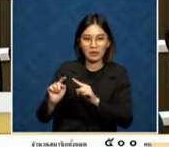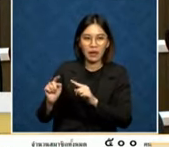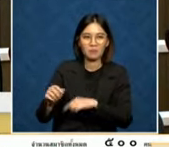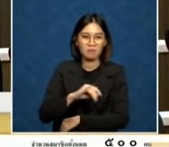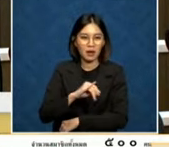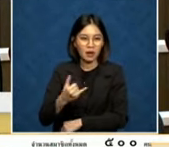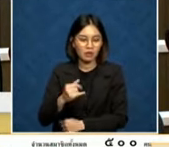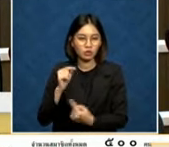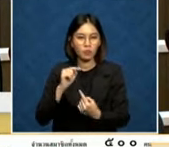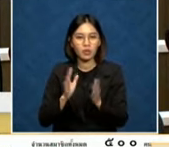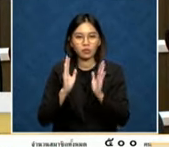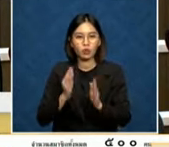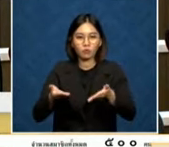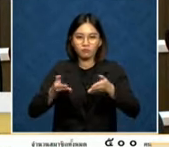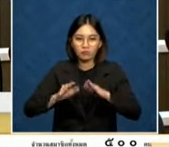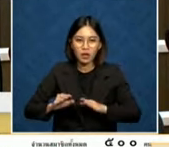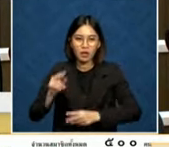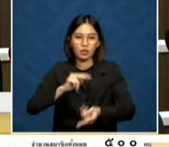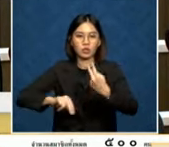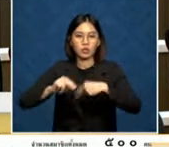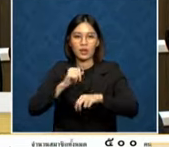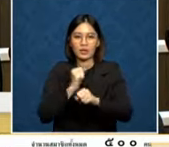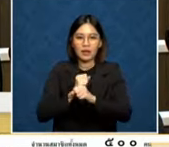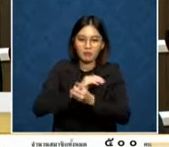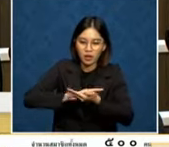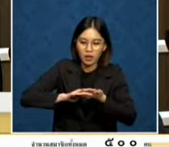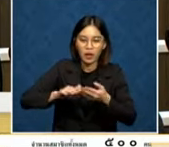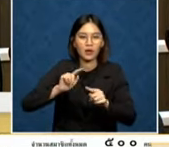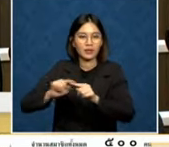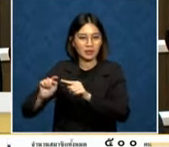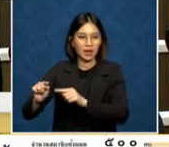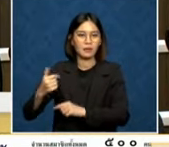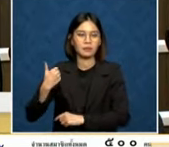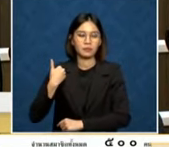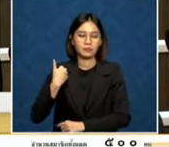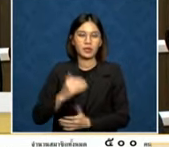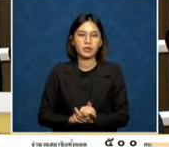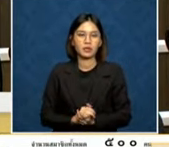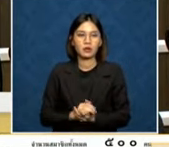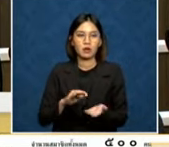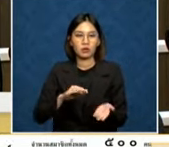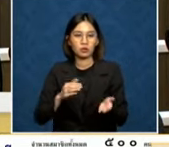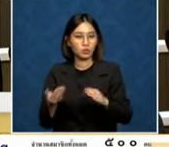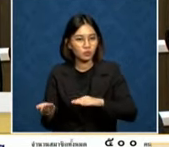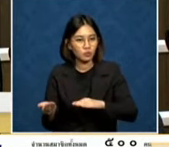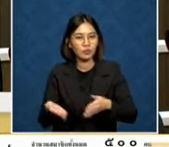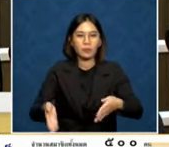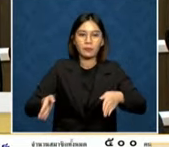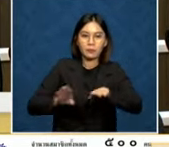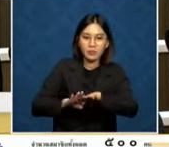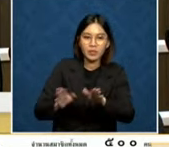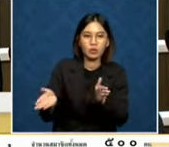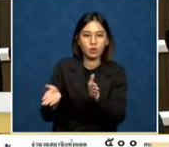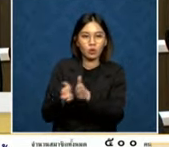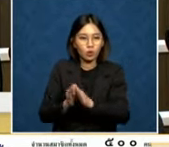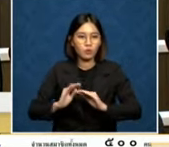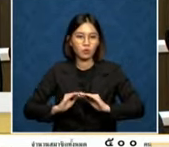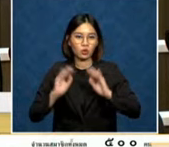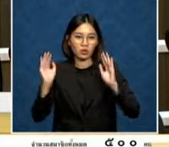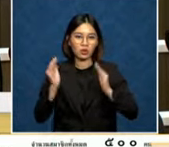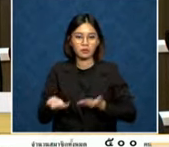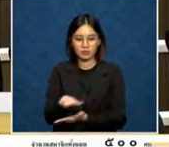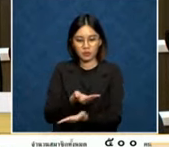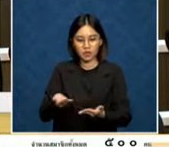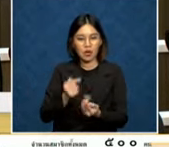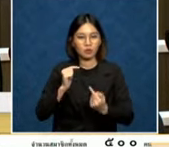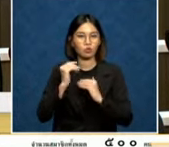เป็นนักการพลงดูแลทำเองหมดทุกอย่างส่วนเรื่องจะยุบจะรวมรวมหรือจะเลิกให้พิจารณา